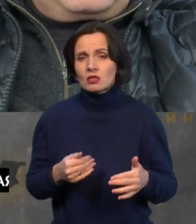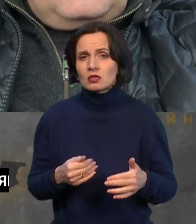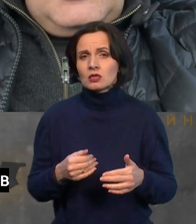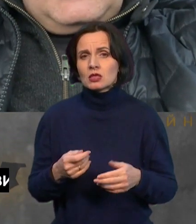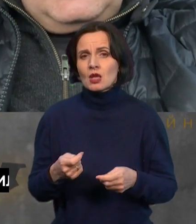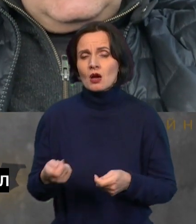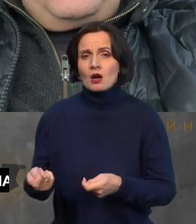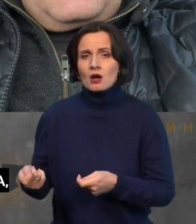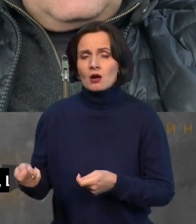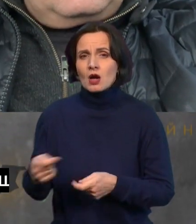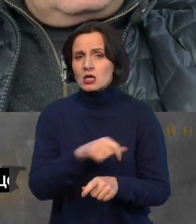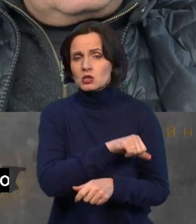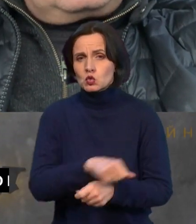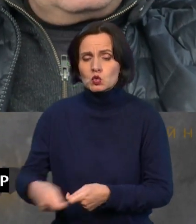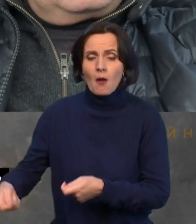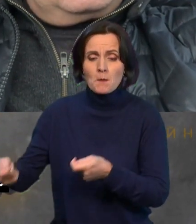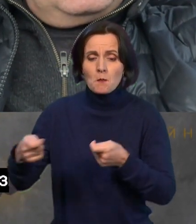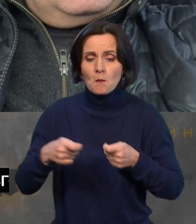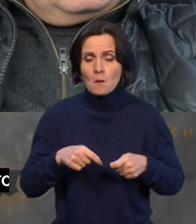імпорту